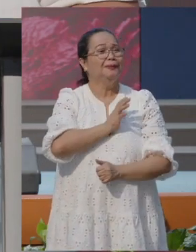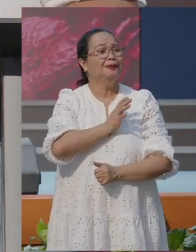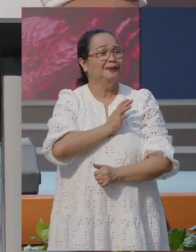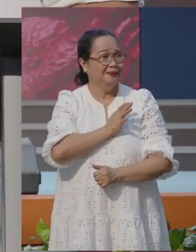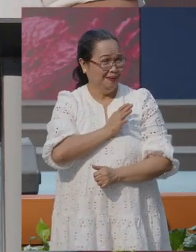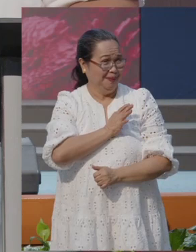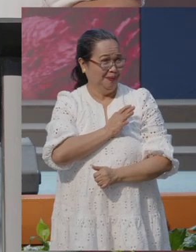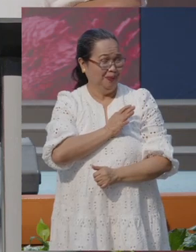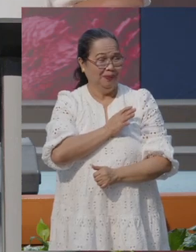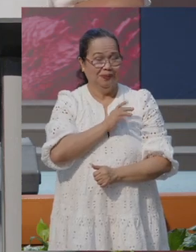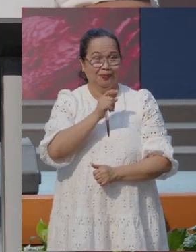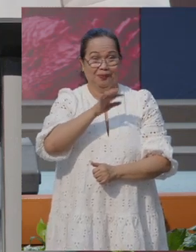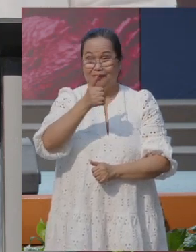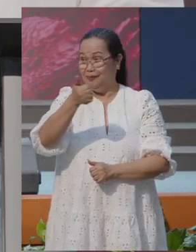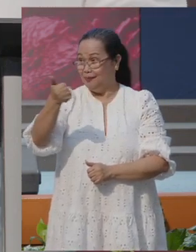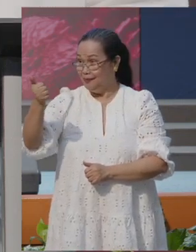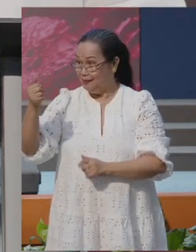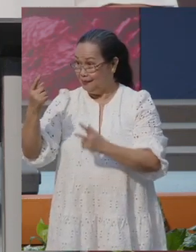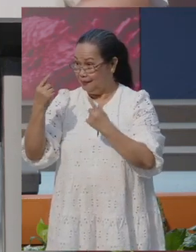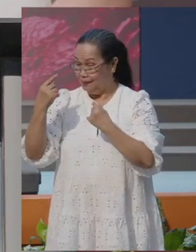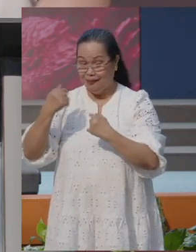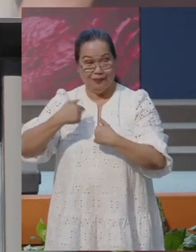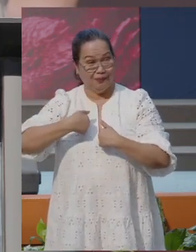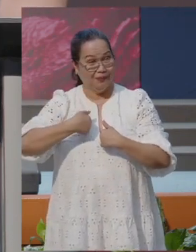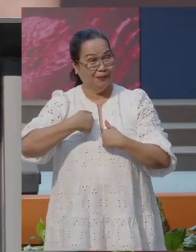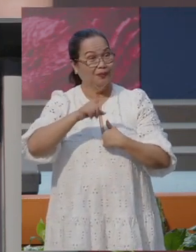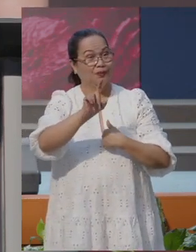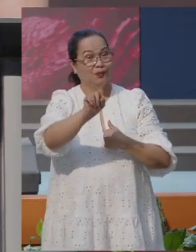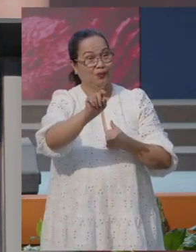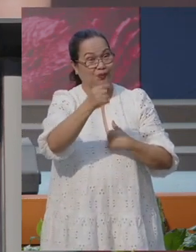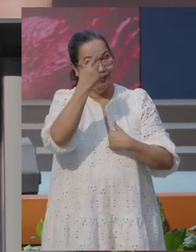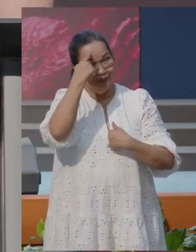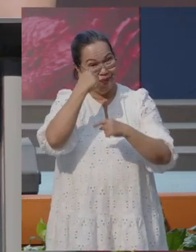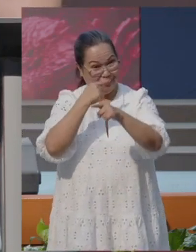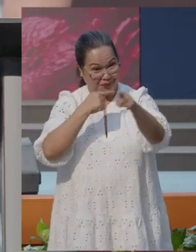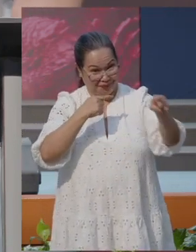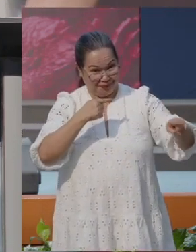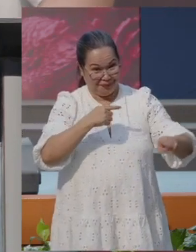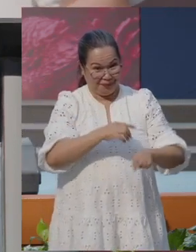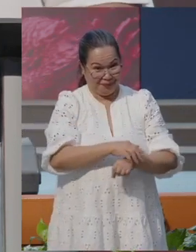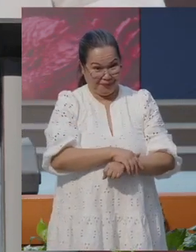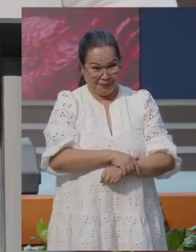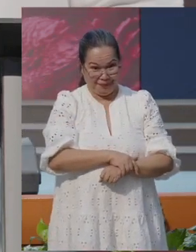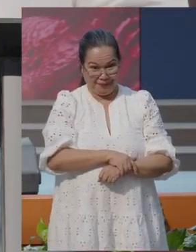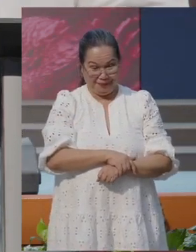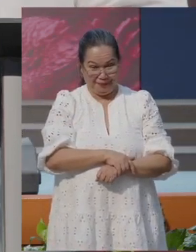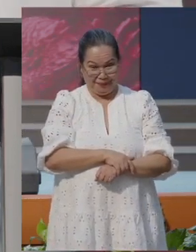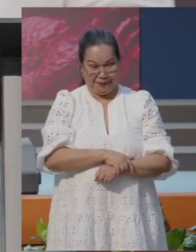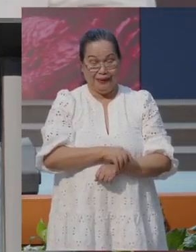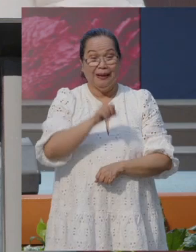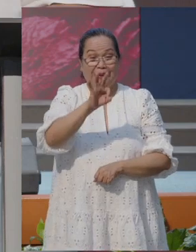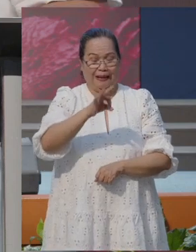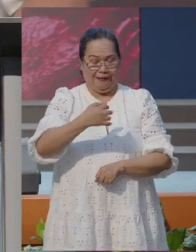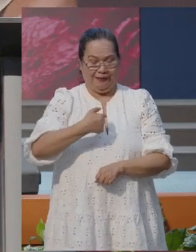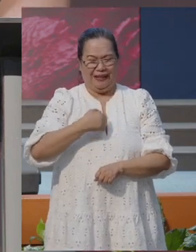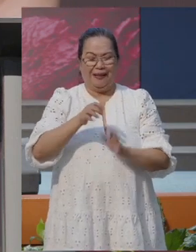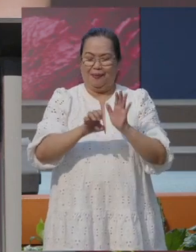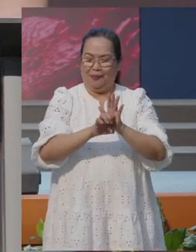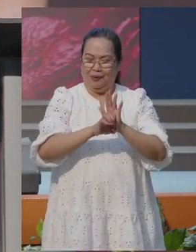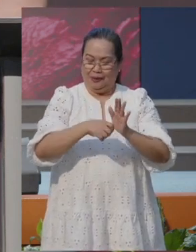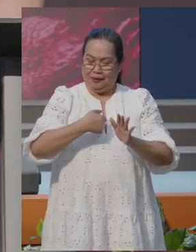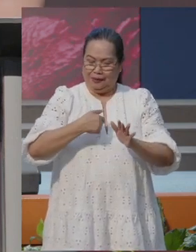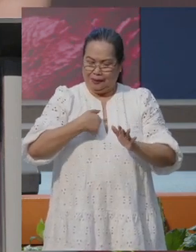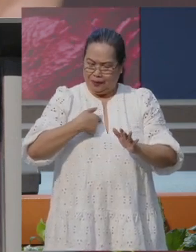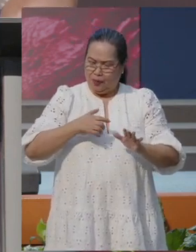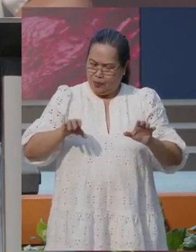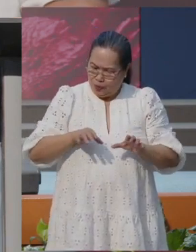And as you wish that others would do to you, do so to them. The golden rule. Nasa Matthew 7:12 din